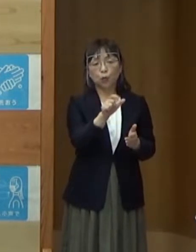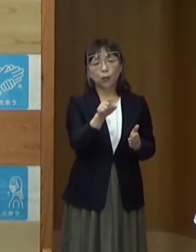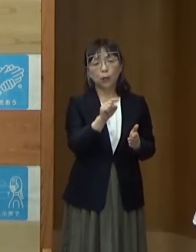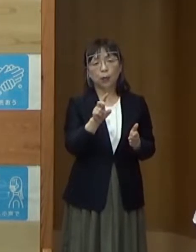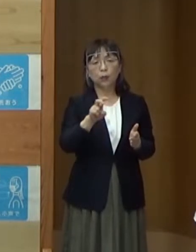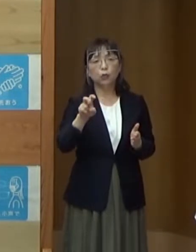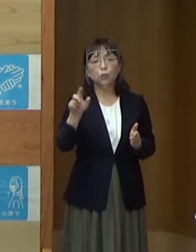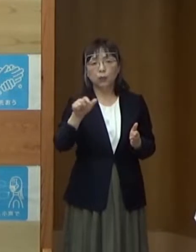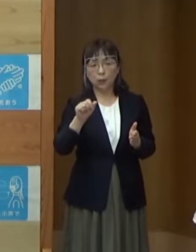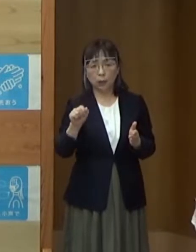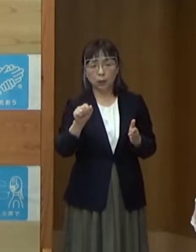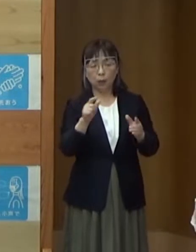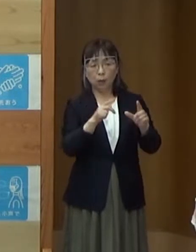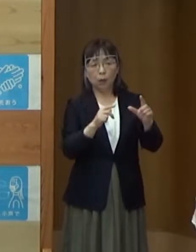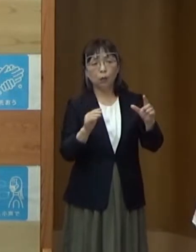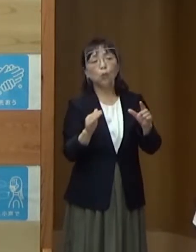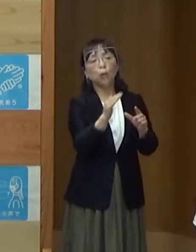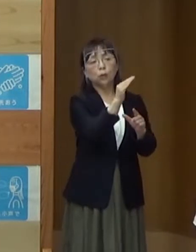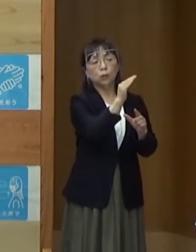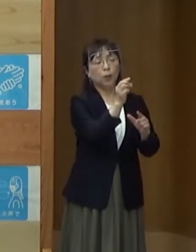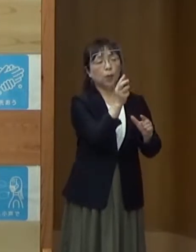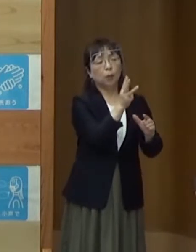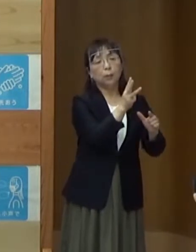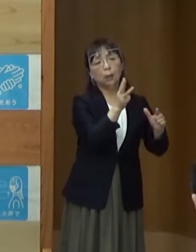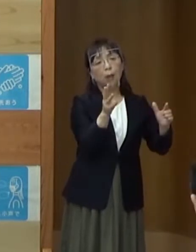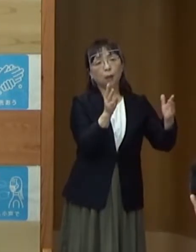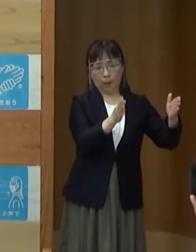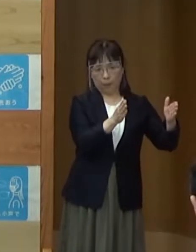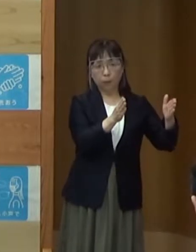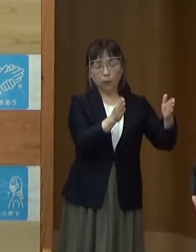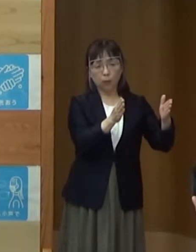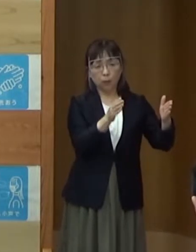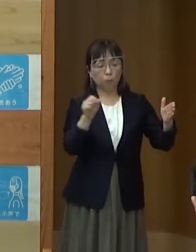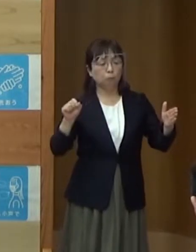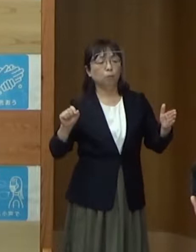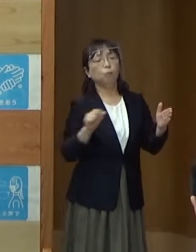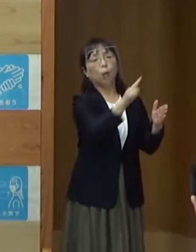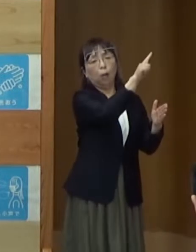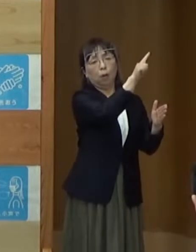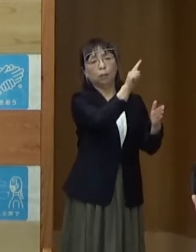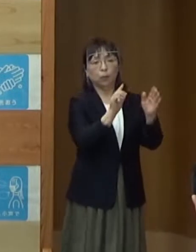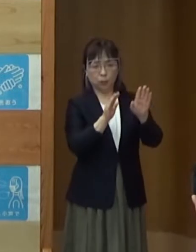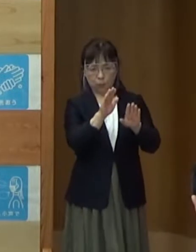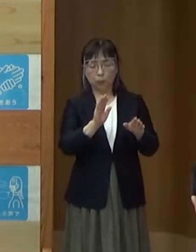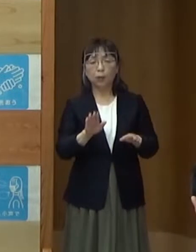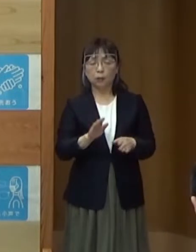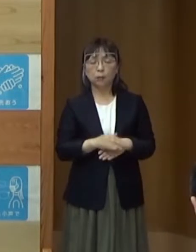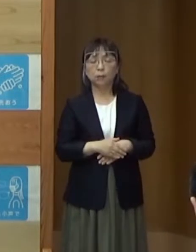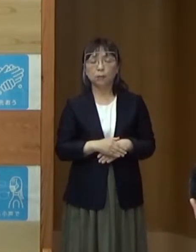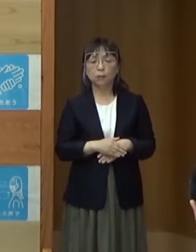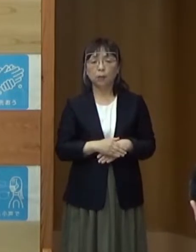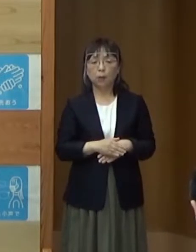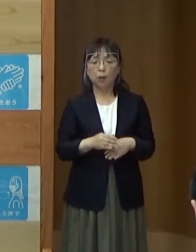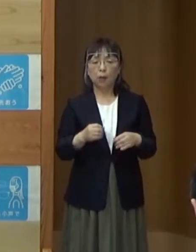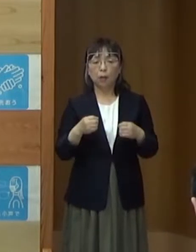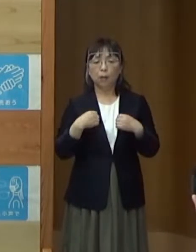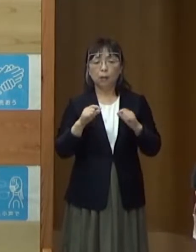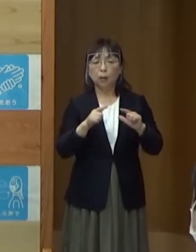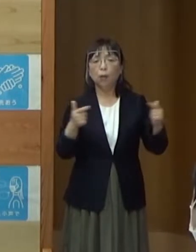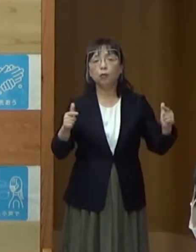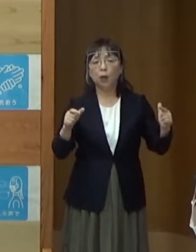20人ですね、増加するまで3日ってことで、これさらに加速してます。この感染拡大のス